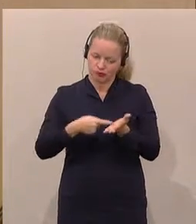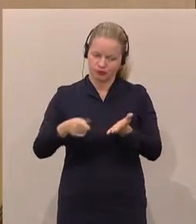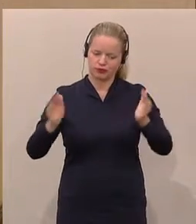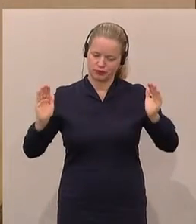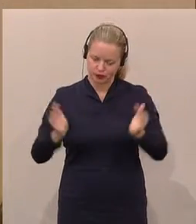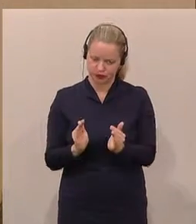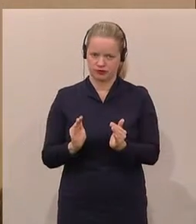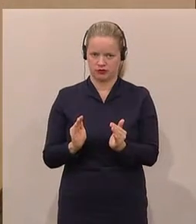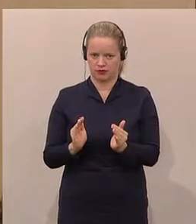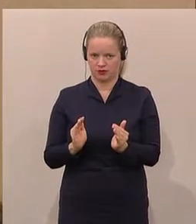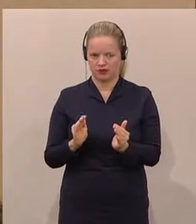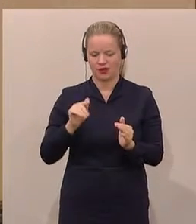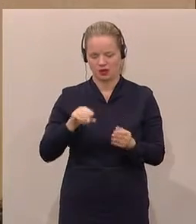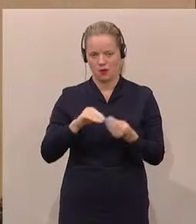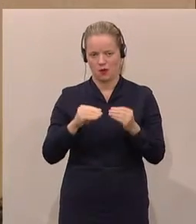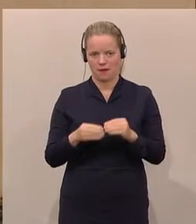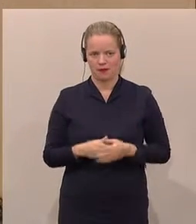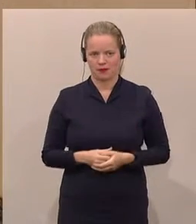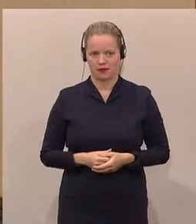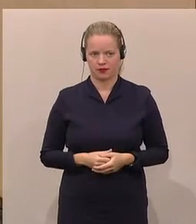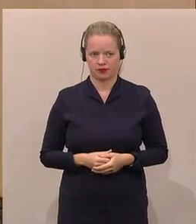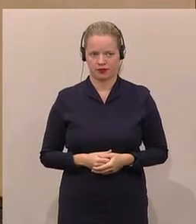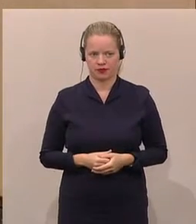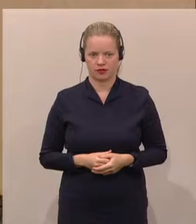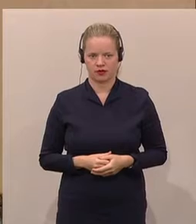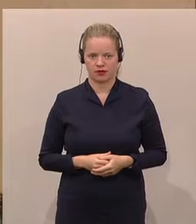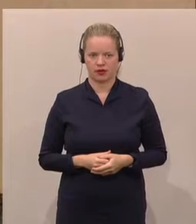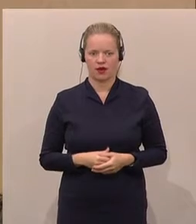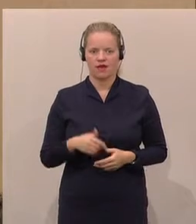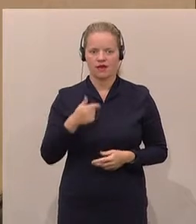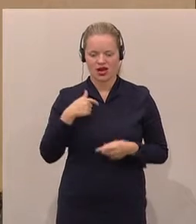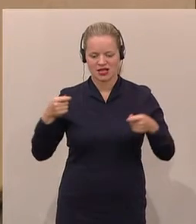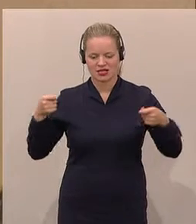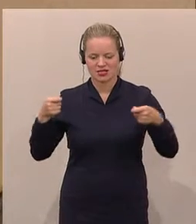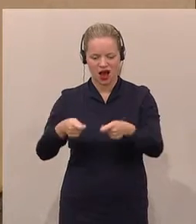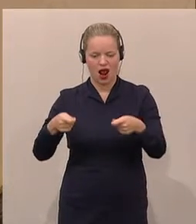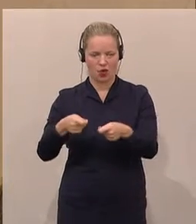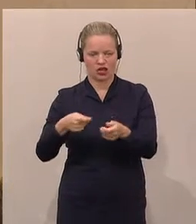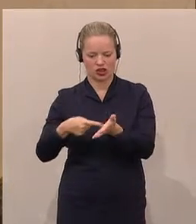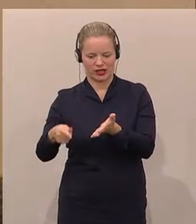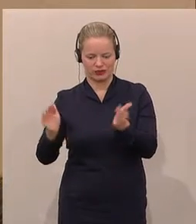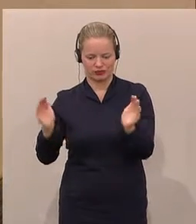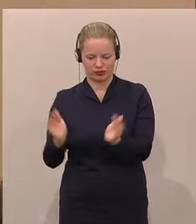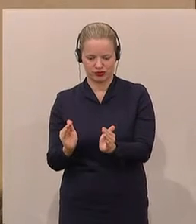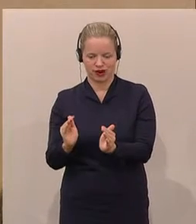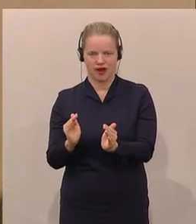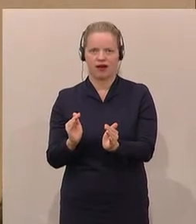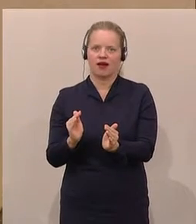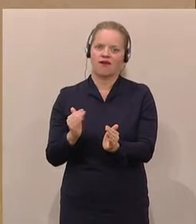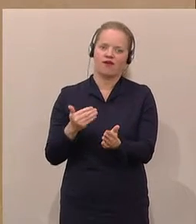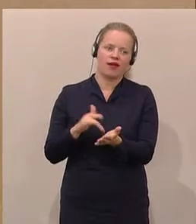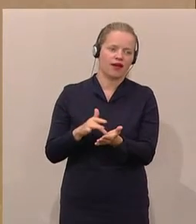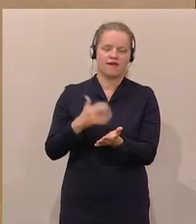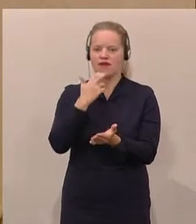das ist das Problem. Und wir haben diese Zahlungen nicht deshalb reduziert, weil wir den Medien etwas Böses wollen.